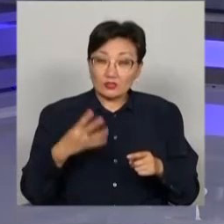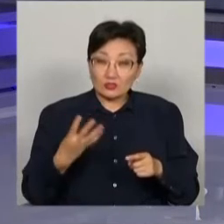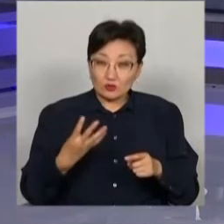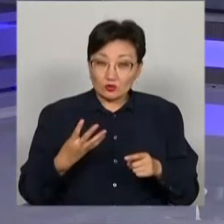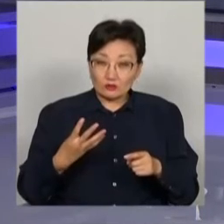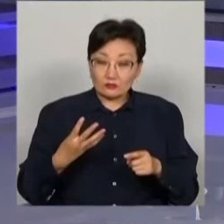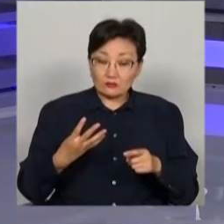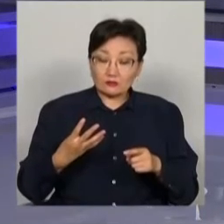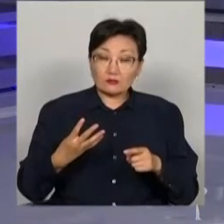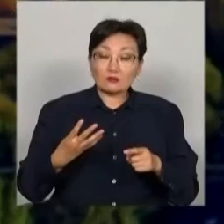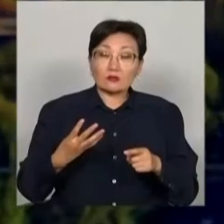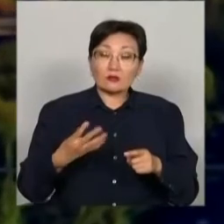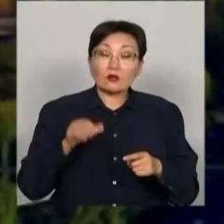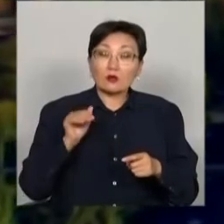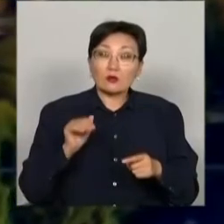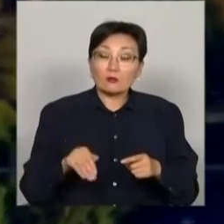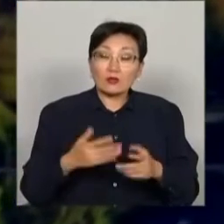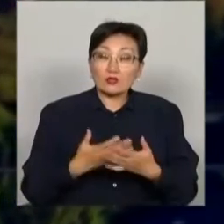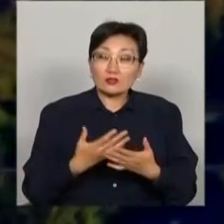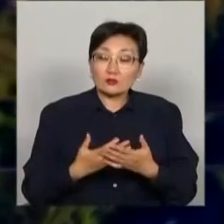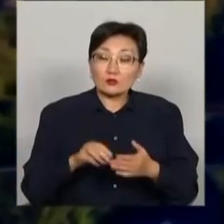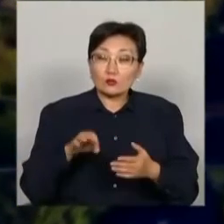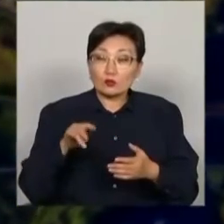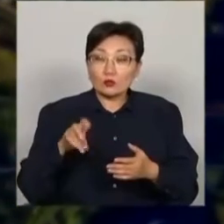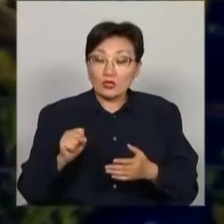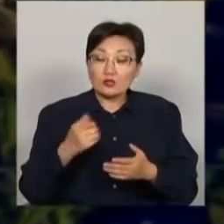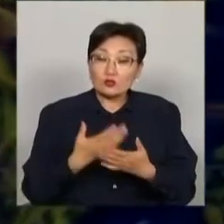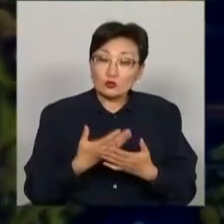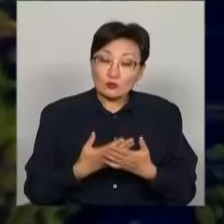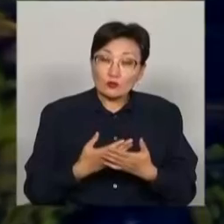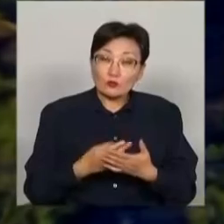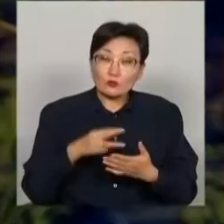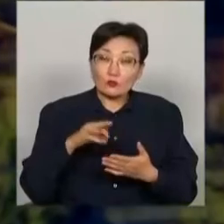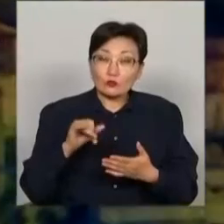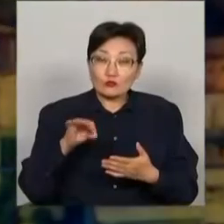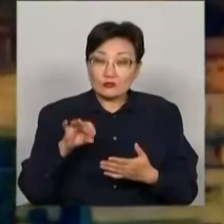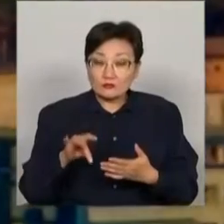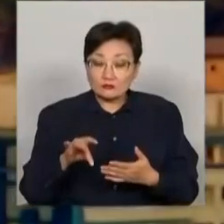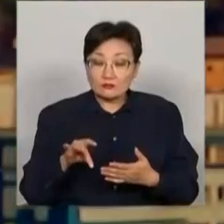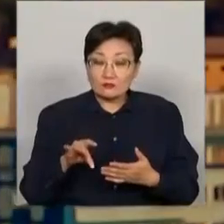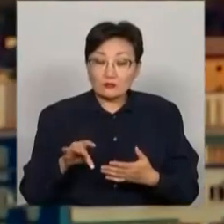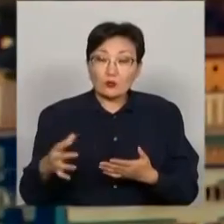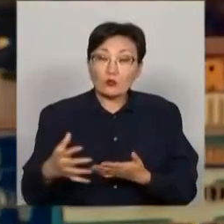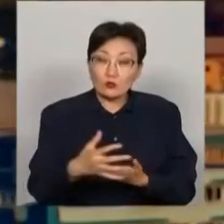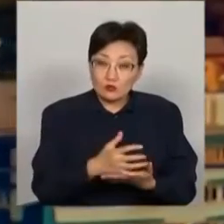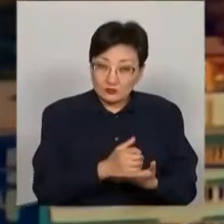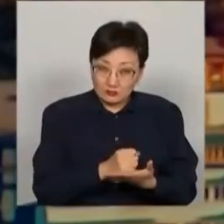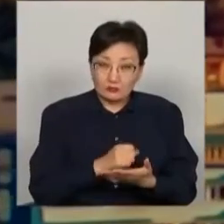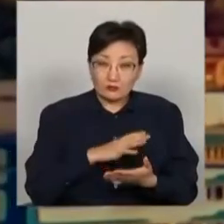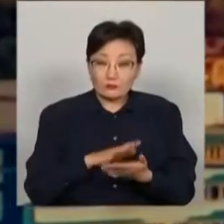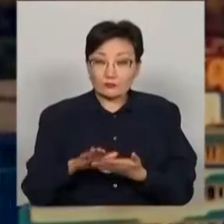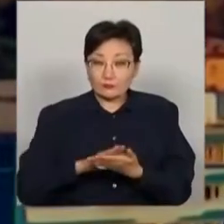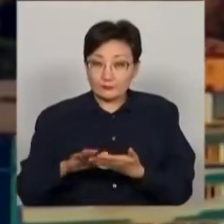344 мыңға жуық, жаңағы тоннаға жуық жаңағы қоқыстар уже жиналды.